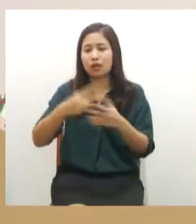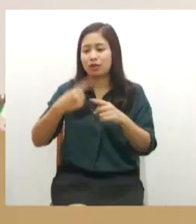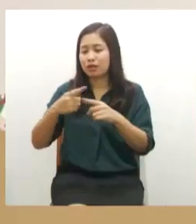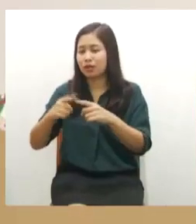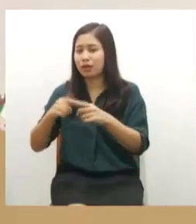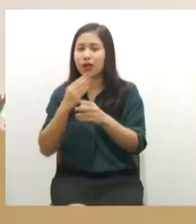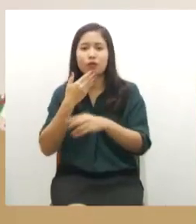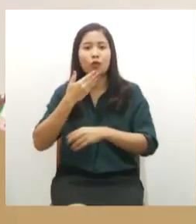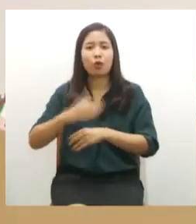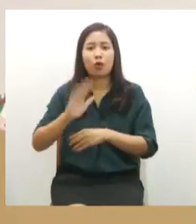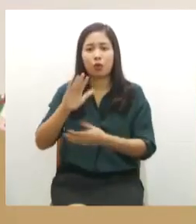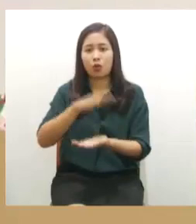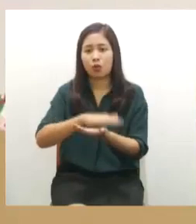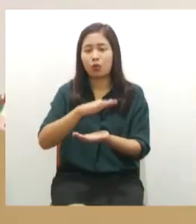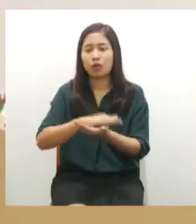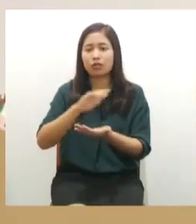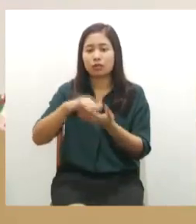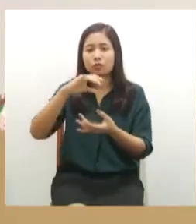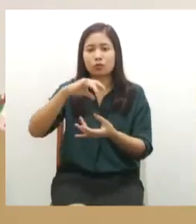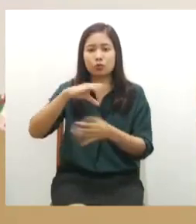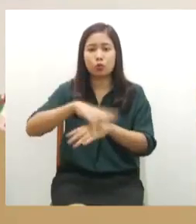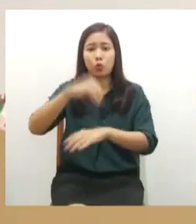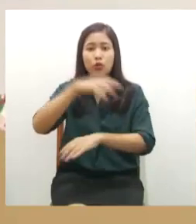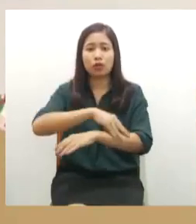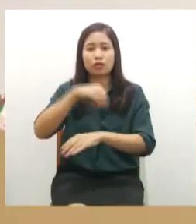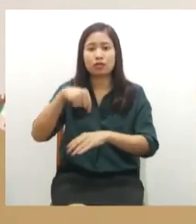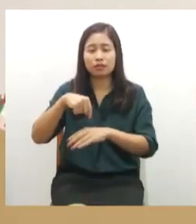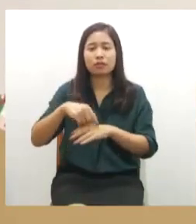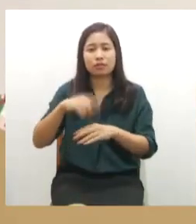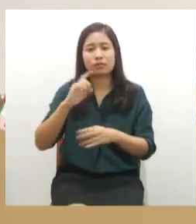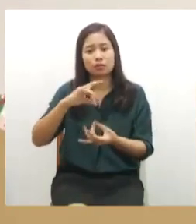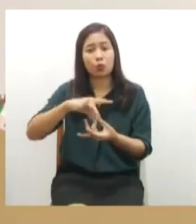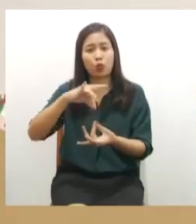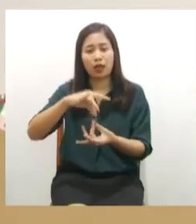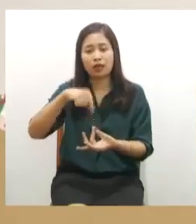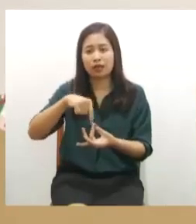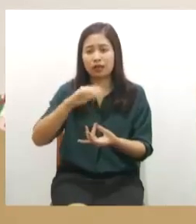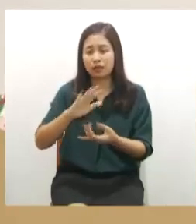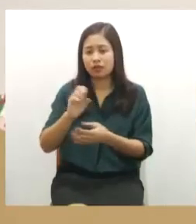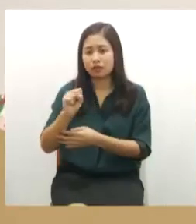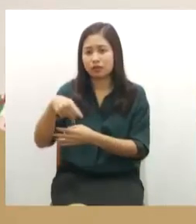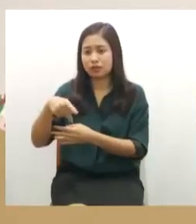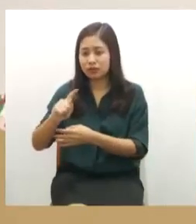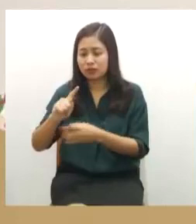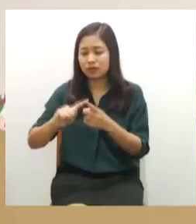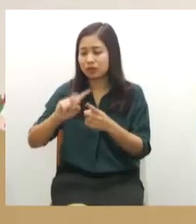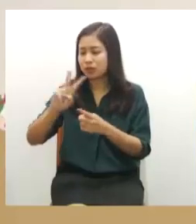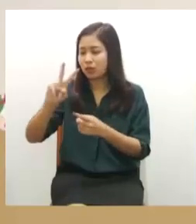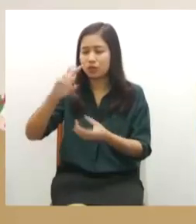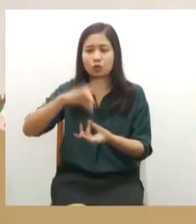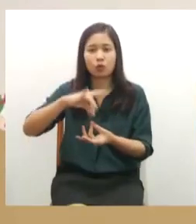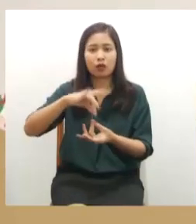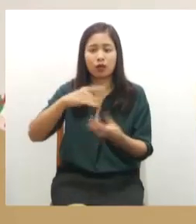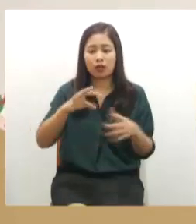ค่ะของโรงเรียนบ้านนาต้นจันจังหวัดสุโขทัยสังกัดสำนักงานเขตพื้นที่การศึกษาประถมศึกษาสุโขทัยเขต2ค่ะ และต่อเนื่องด้ว